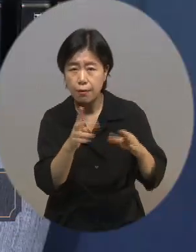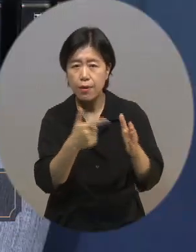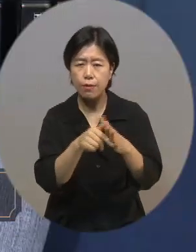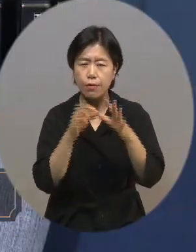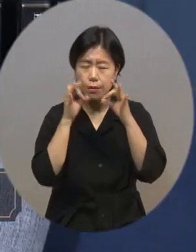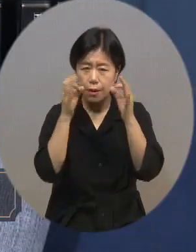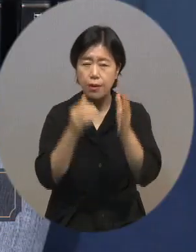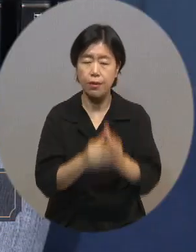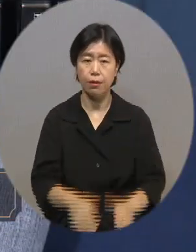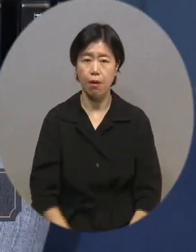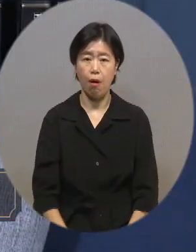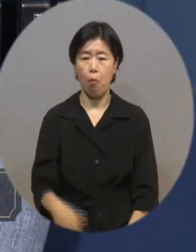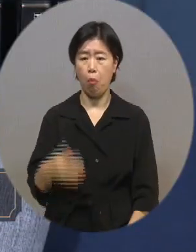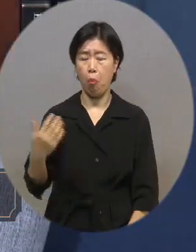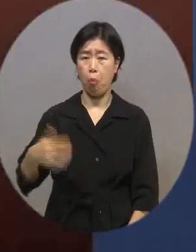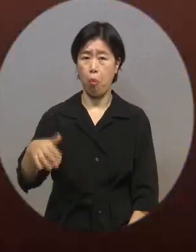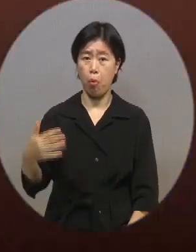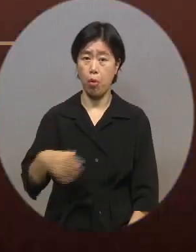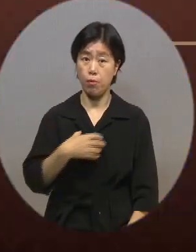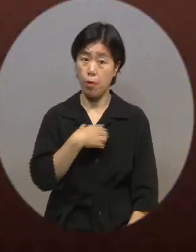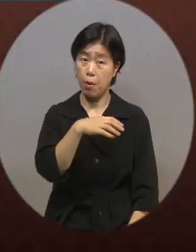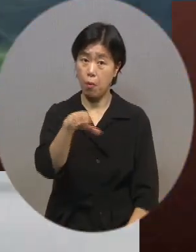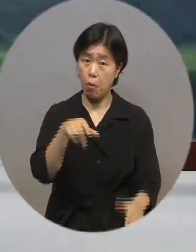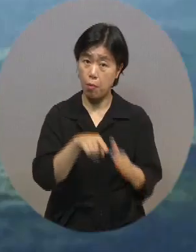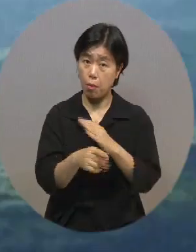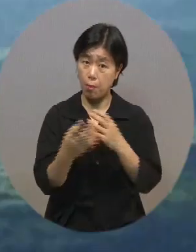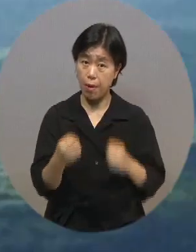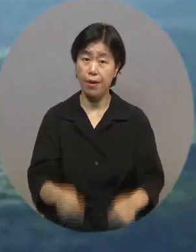가장 위험한 순간에는 거의 계셨네요.